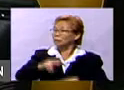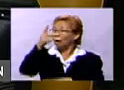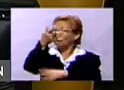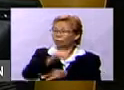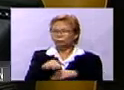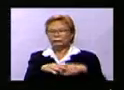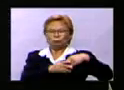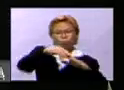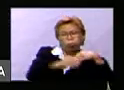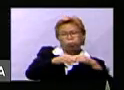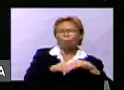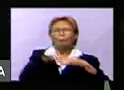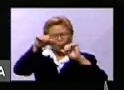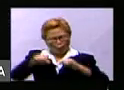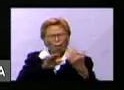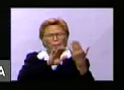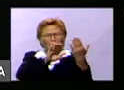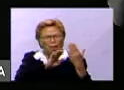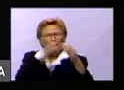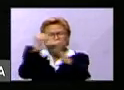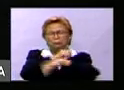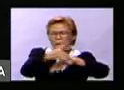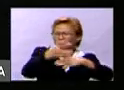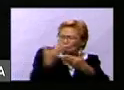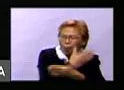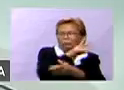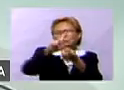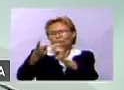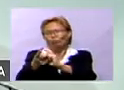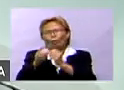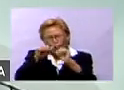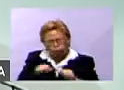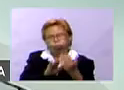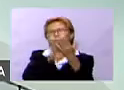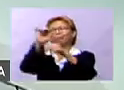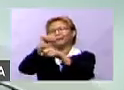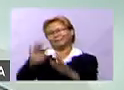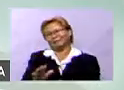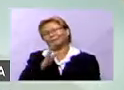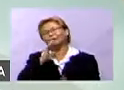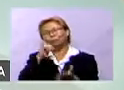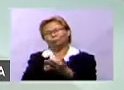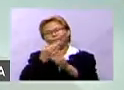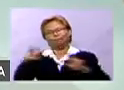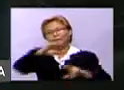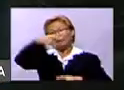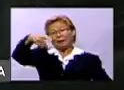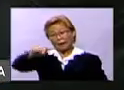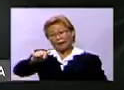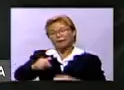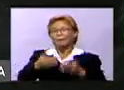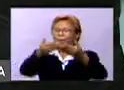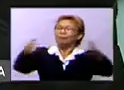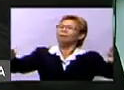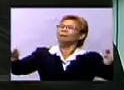dan mampu menghadapi pelbagai cabaran teknologi baru termasuk pendigitalan. Justeru beliau menyatakan kesediaan JPA membuka